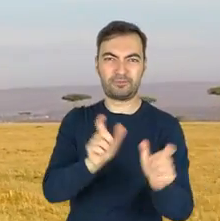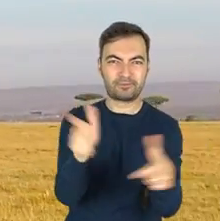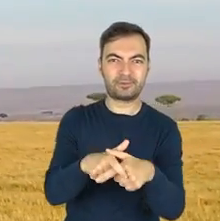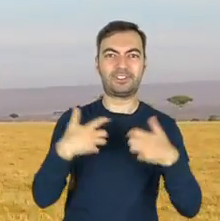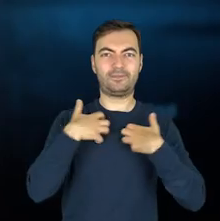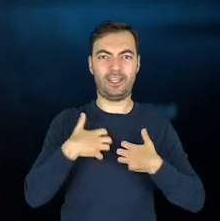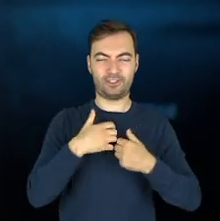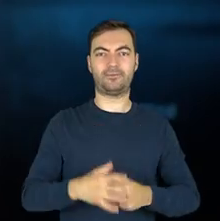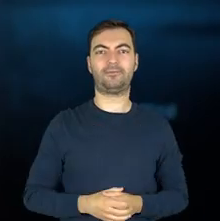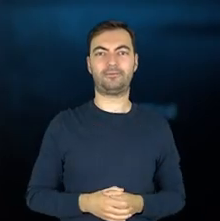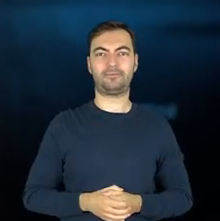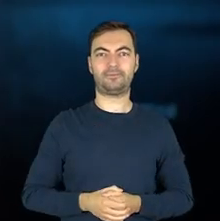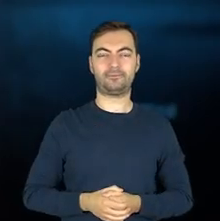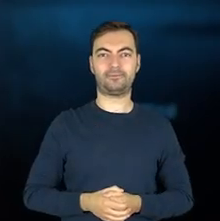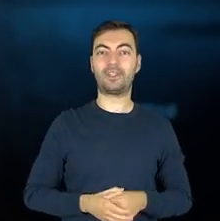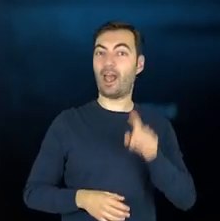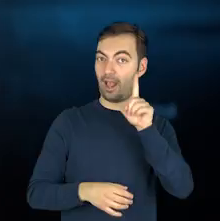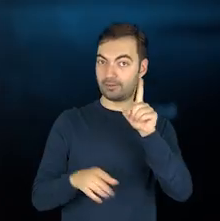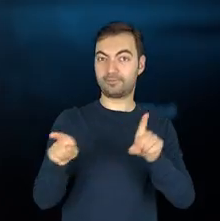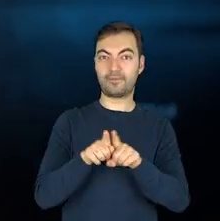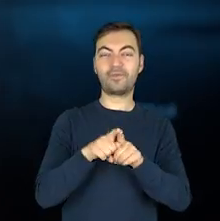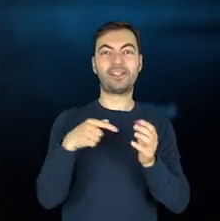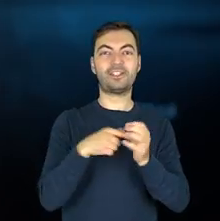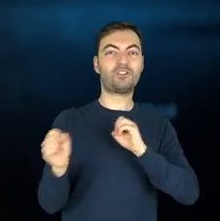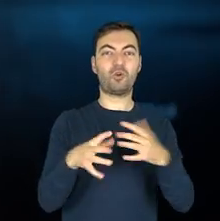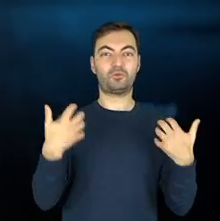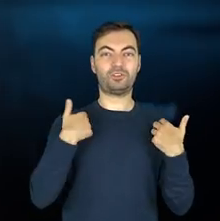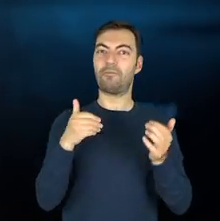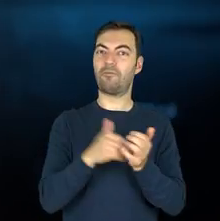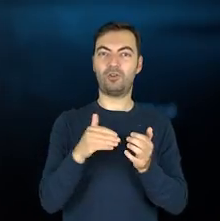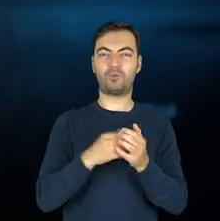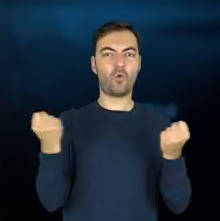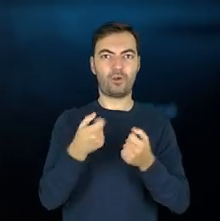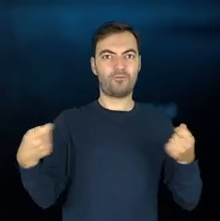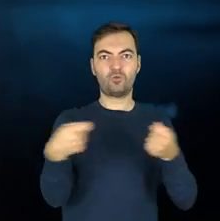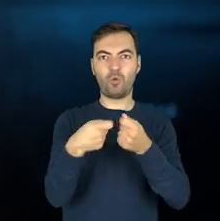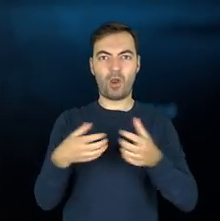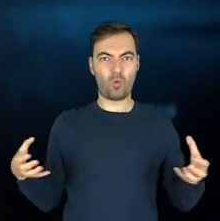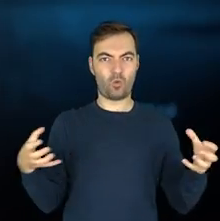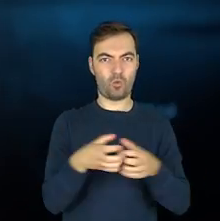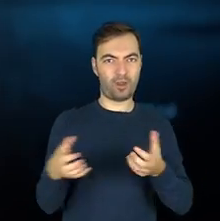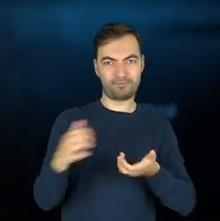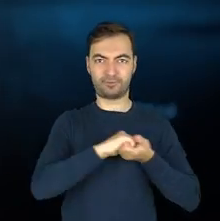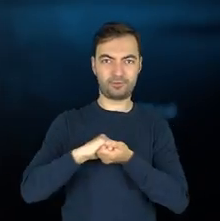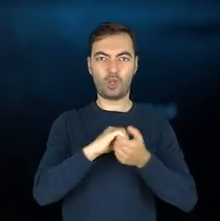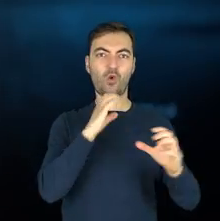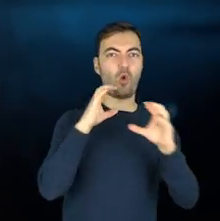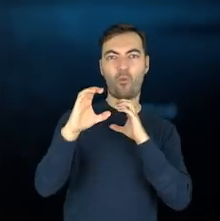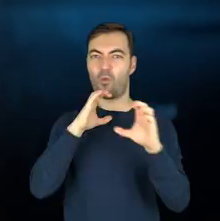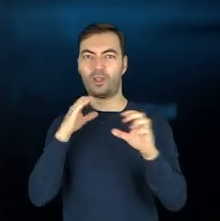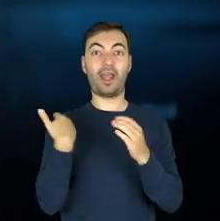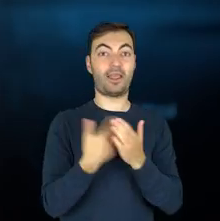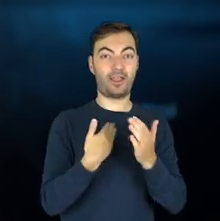szybciej, sprawniej. Jednocześnie taki tryb życia wymagał ścisłej współpracy w grupie i komunikowania się, dlatego nasi